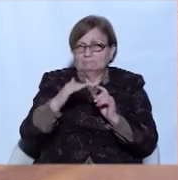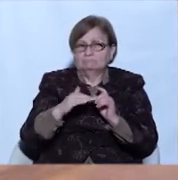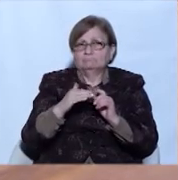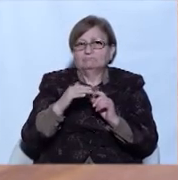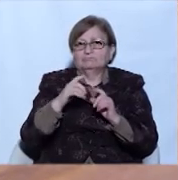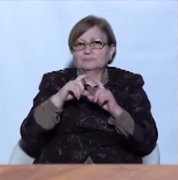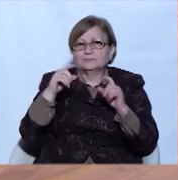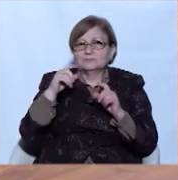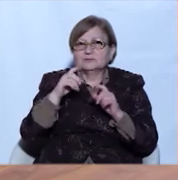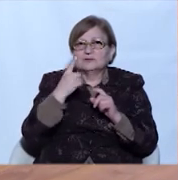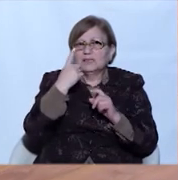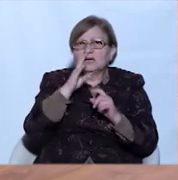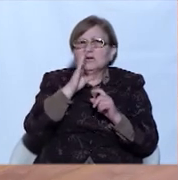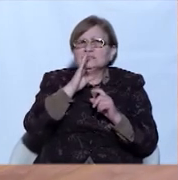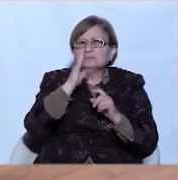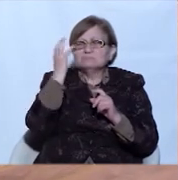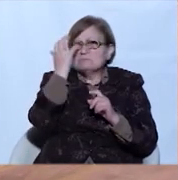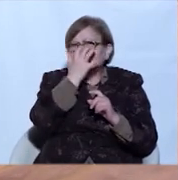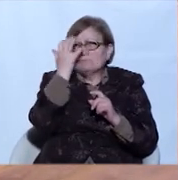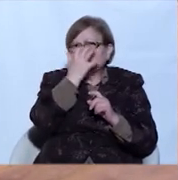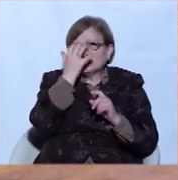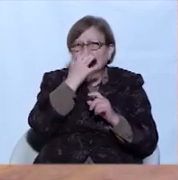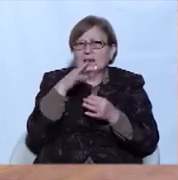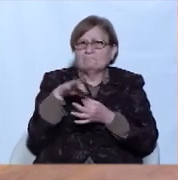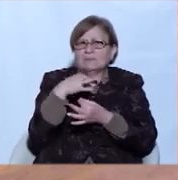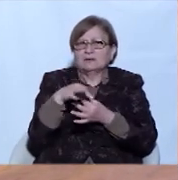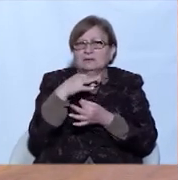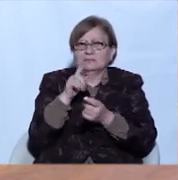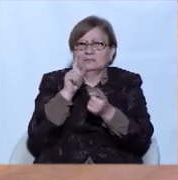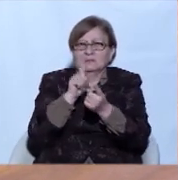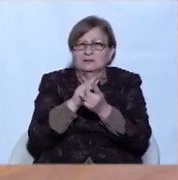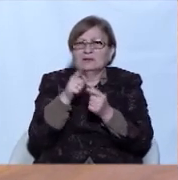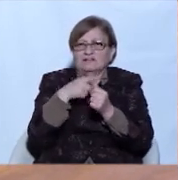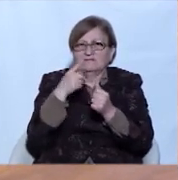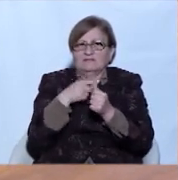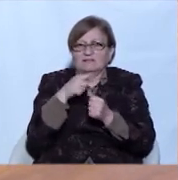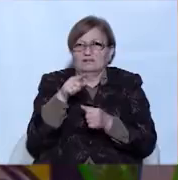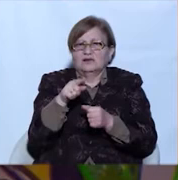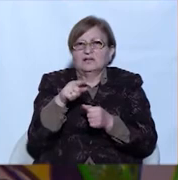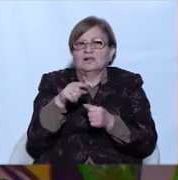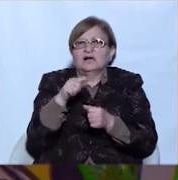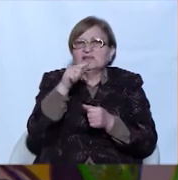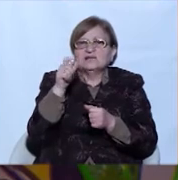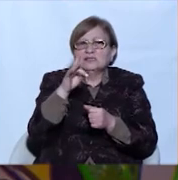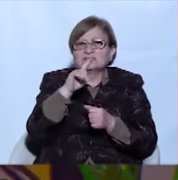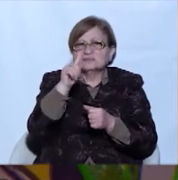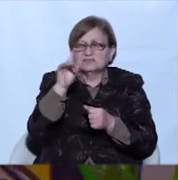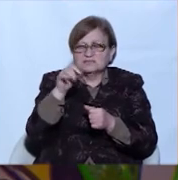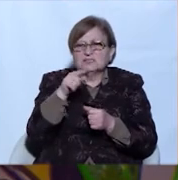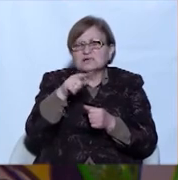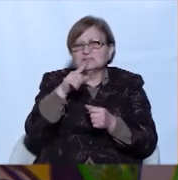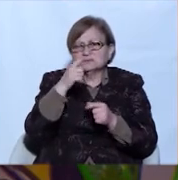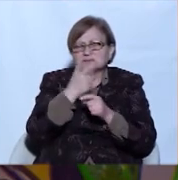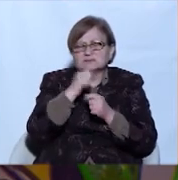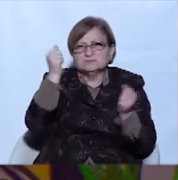ჩვენ ბრმა თერც ხვდებით, ასევე ხქვიამ მინიატურას, ეს თერძი თავბეთს იწყევლის,